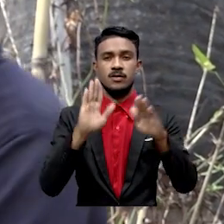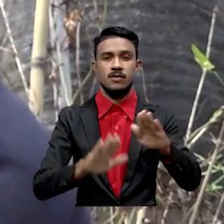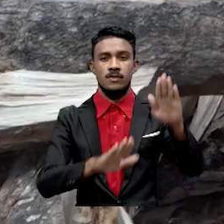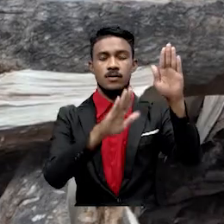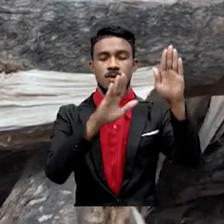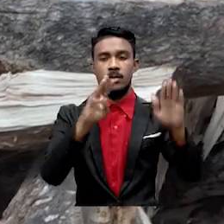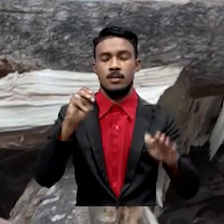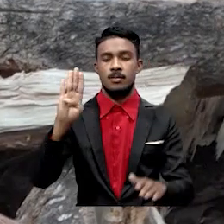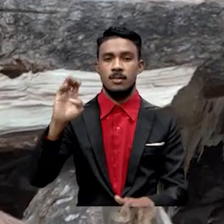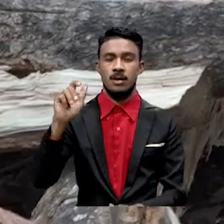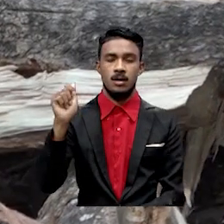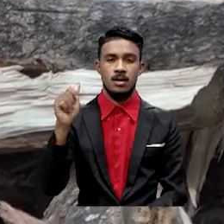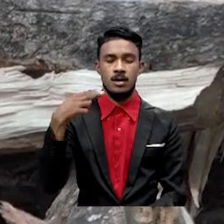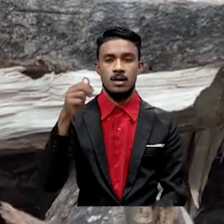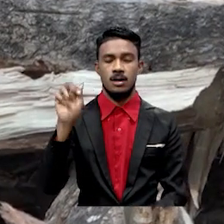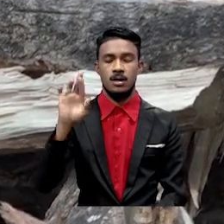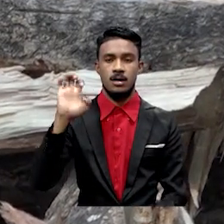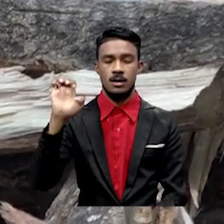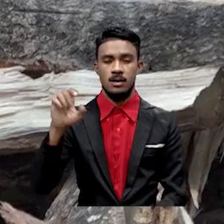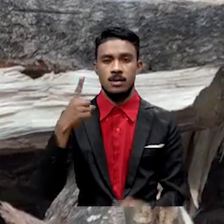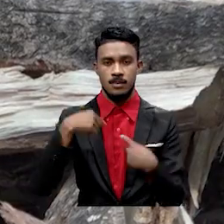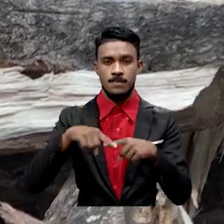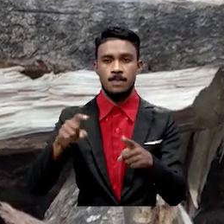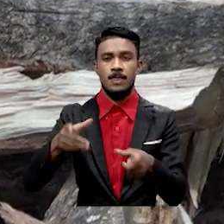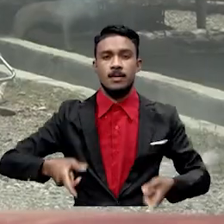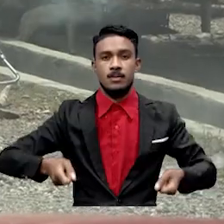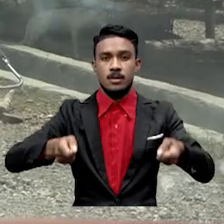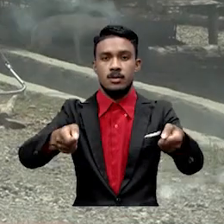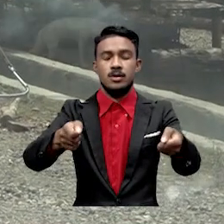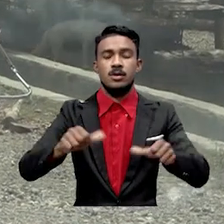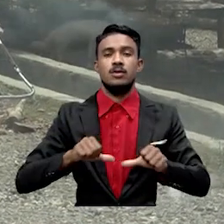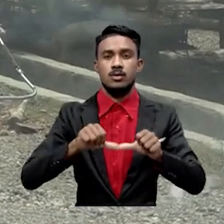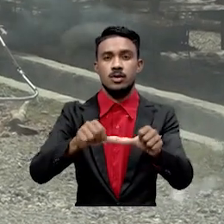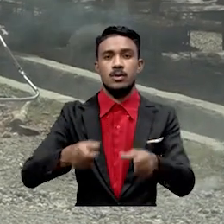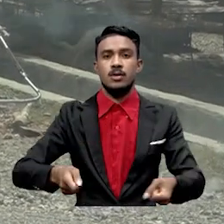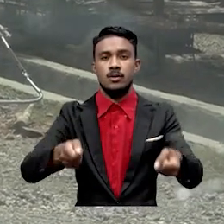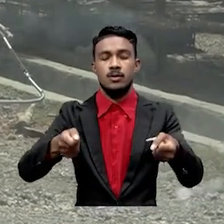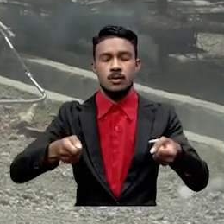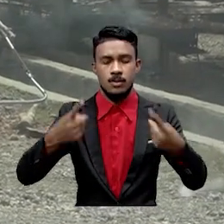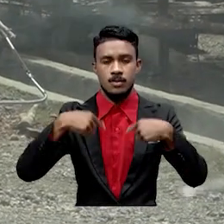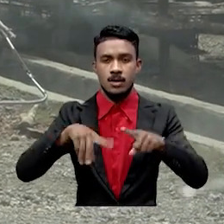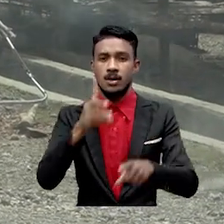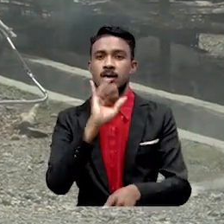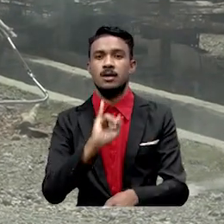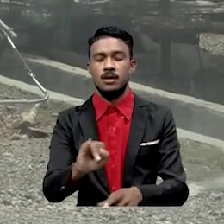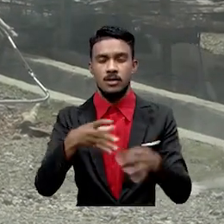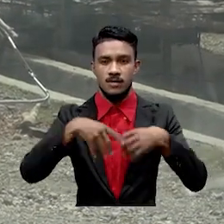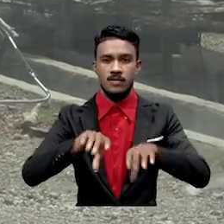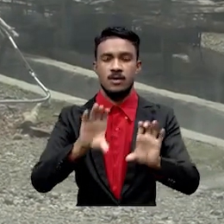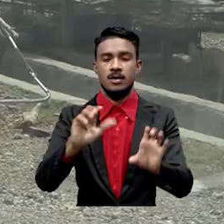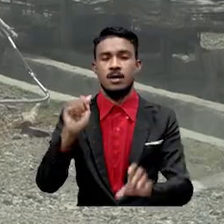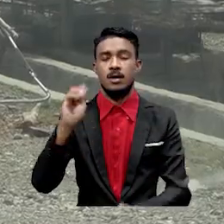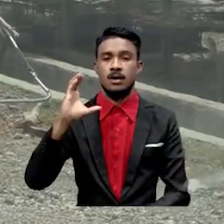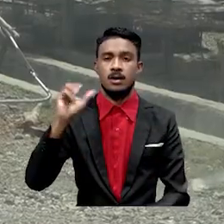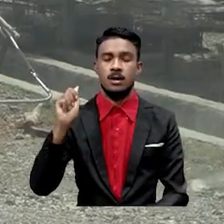behare tunto estrada fatuahi fointula ia carroça no continua dudu tumba cidade dili nilarang hodi fan. Acacio